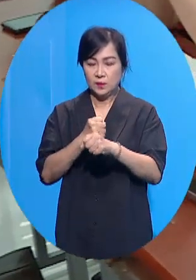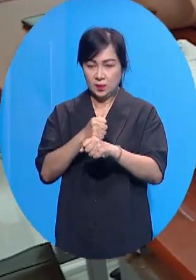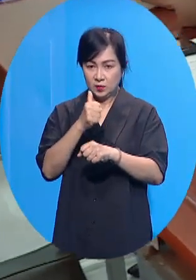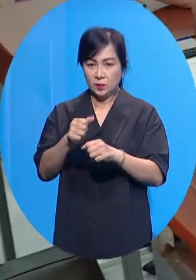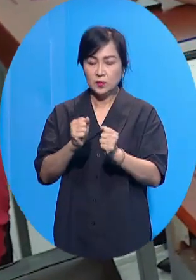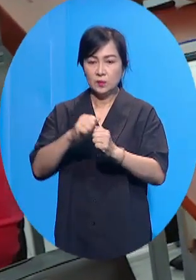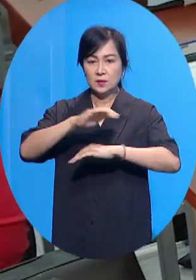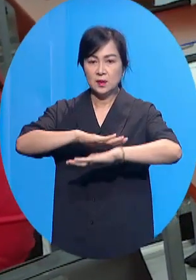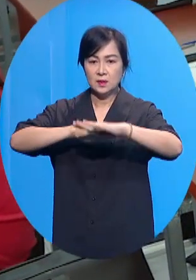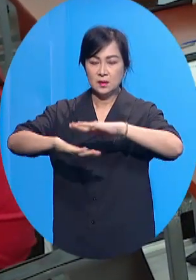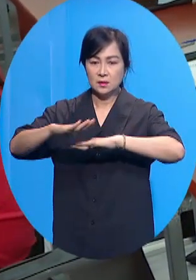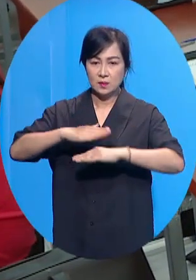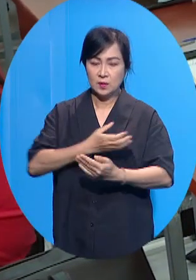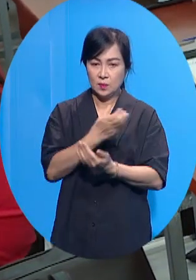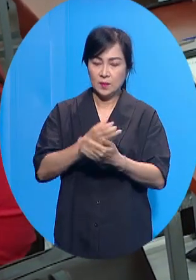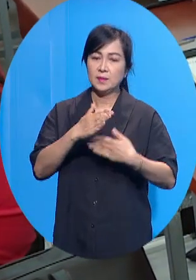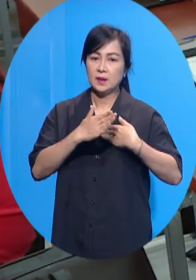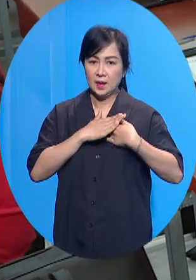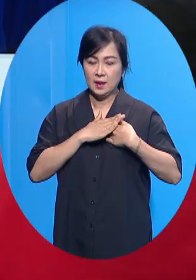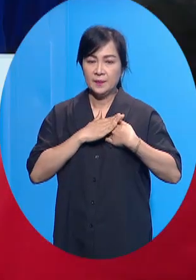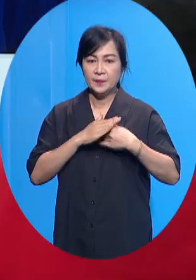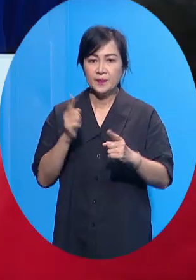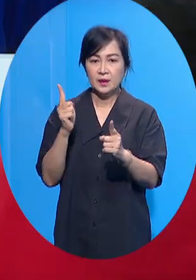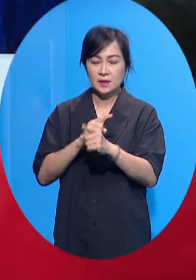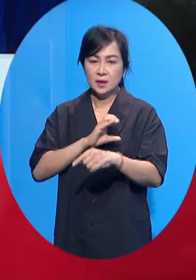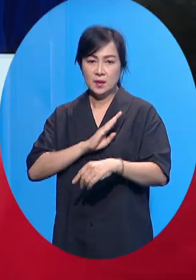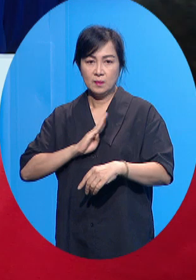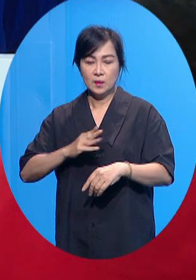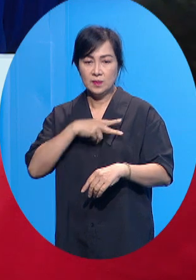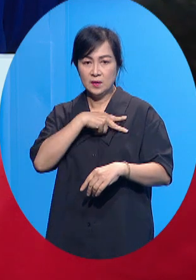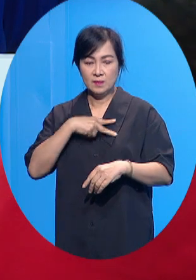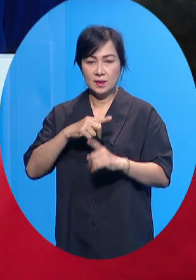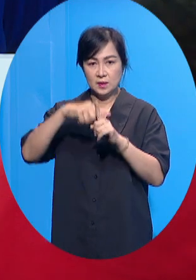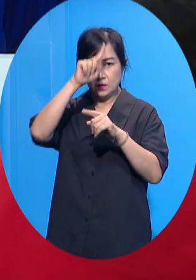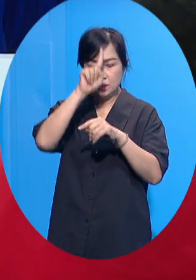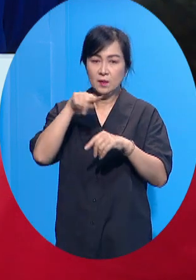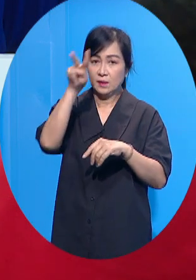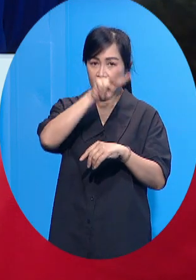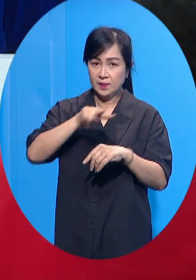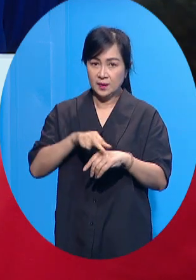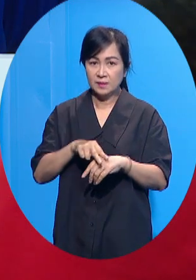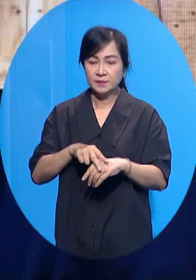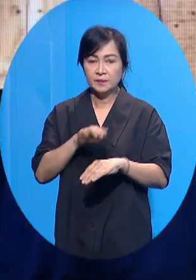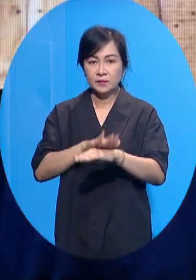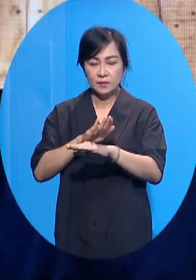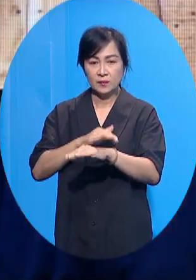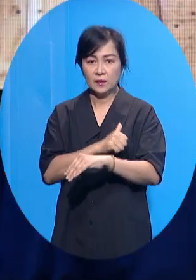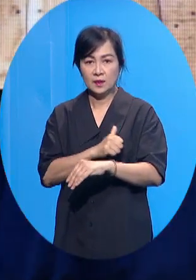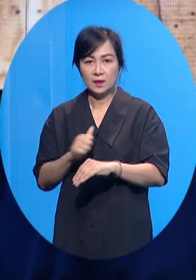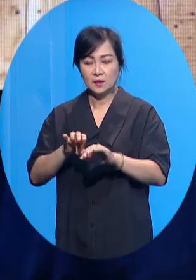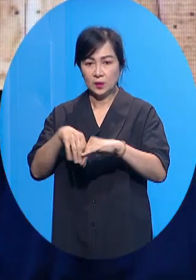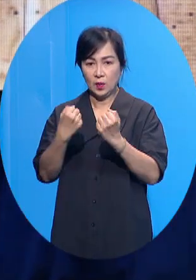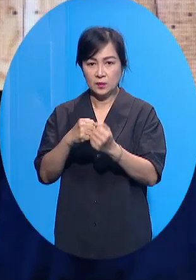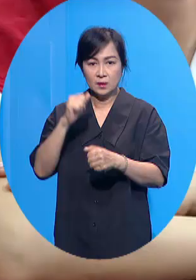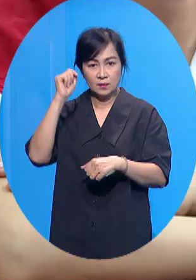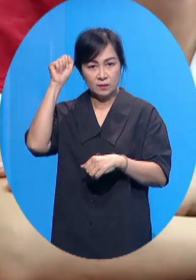Chung sức xây dựng cộng đồng nhân ái bộ quy tắc ứng xử của cán bộ nhân viên hộ Chữ Thập Đỏ Việt Nam công tác vận động nguồn lực tổ chức các